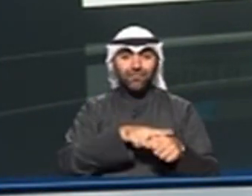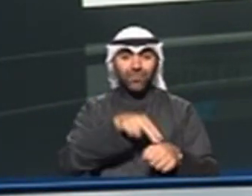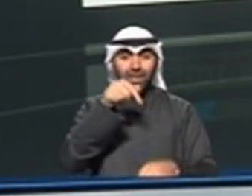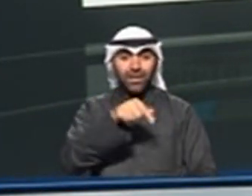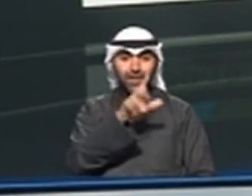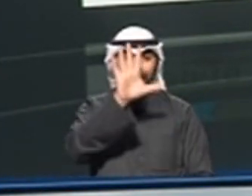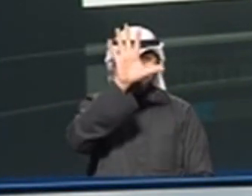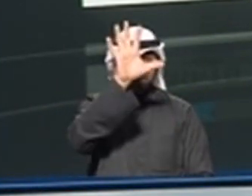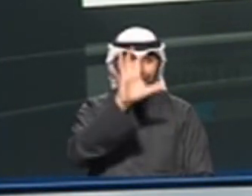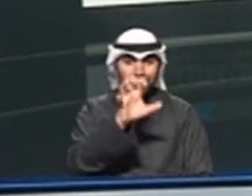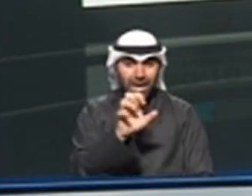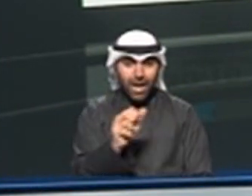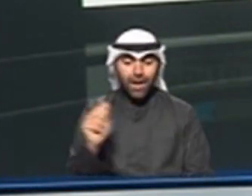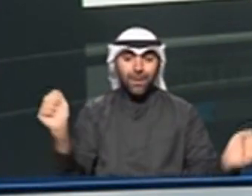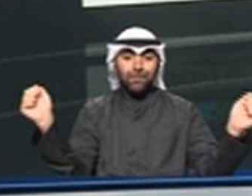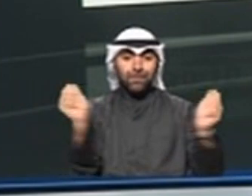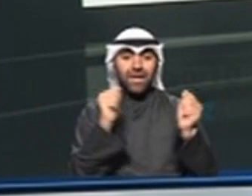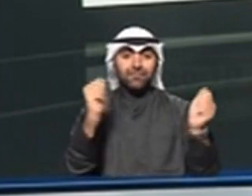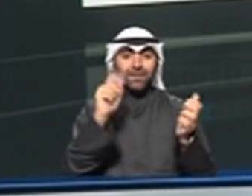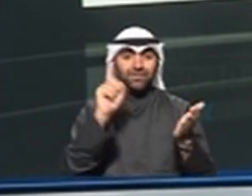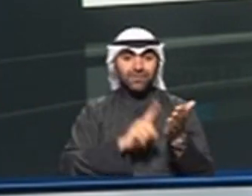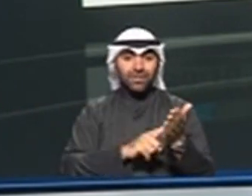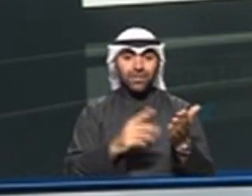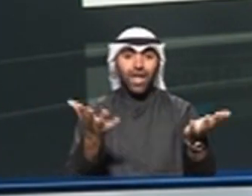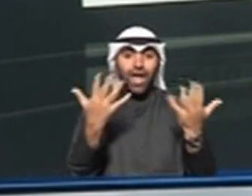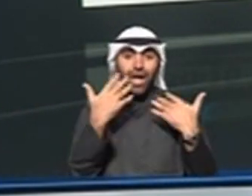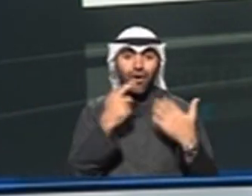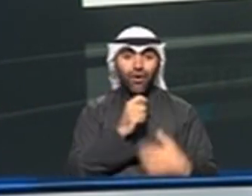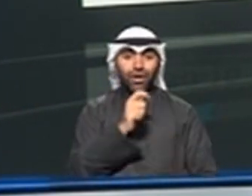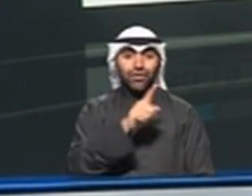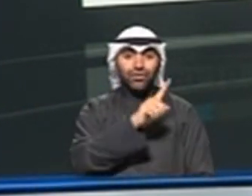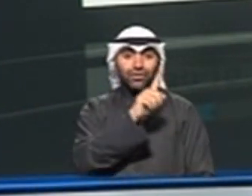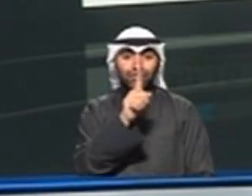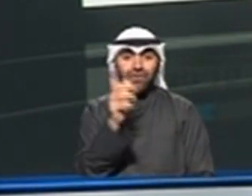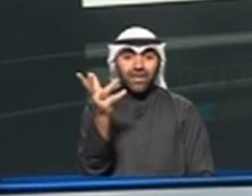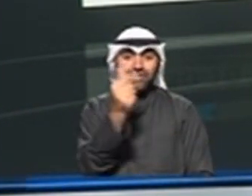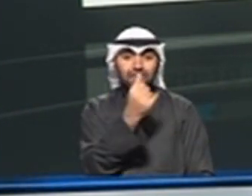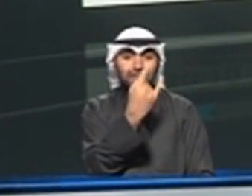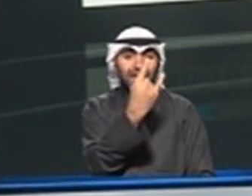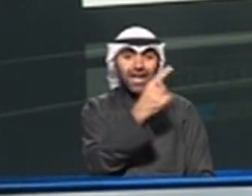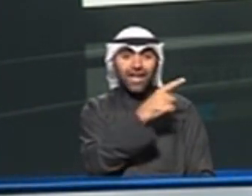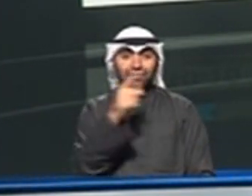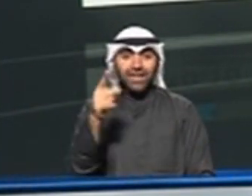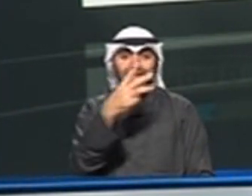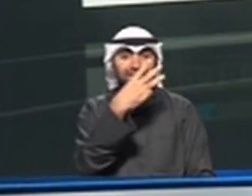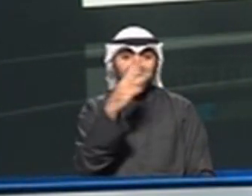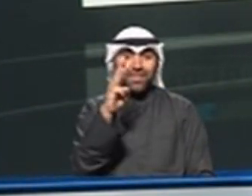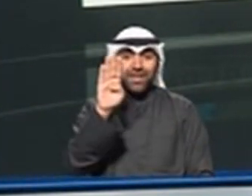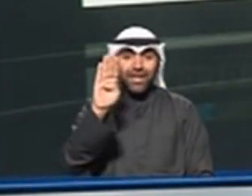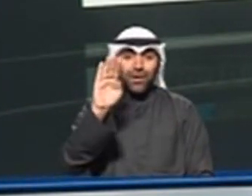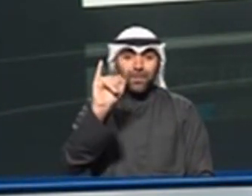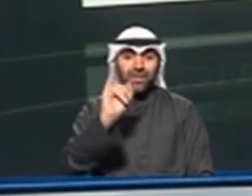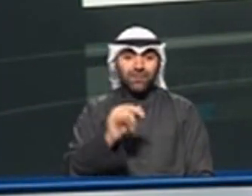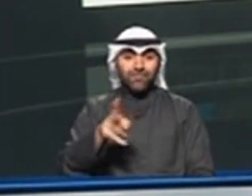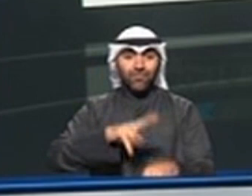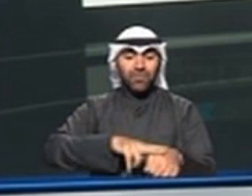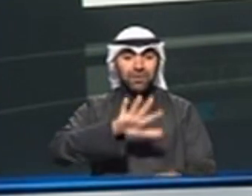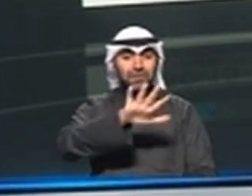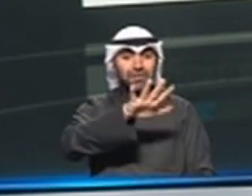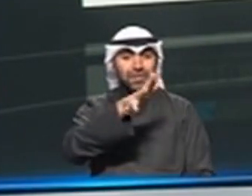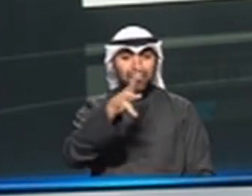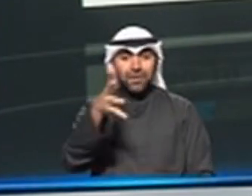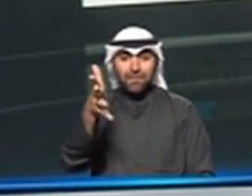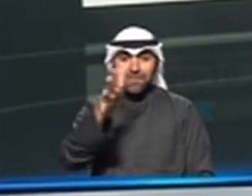تكون خفيفة لمعتدل السرعة بوجه عام ما بين 10 إلى 30 كيلومتر في الساعة. ولكن أعزائي المشاهدين، متوقع